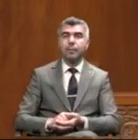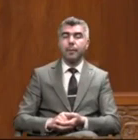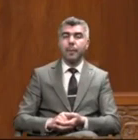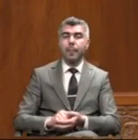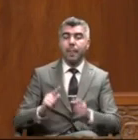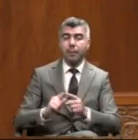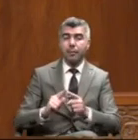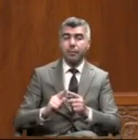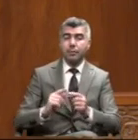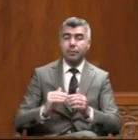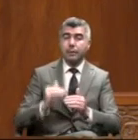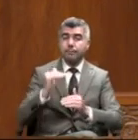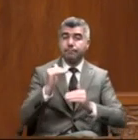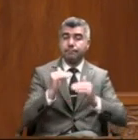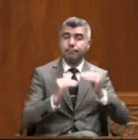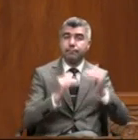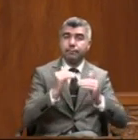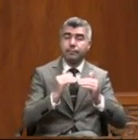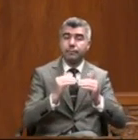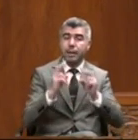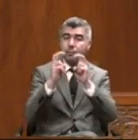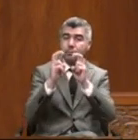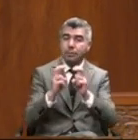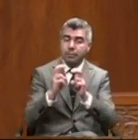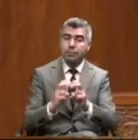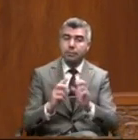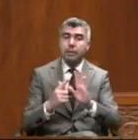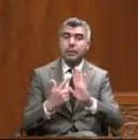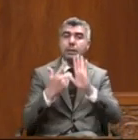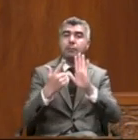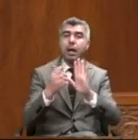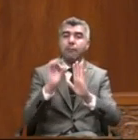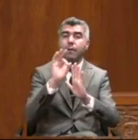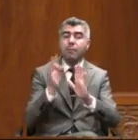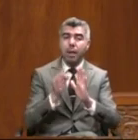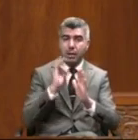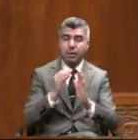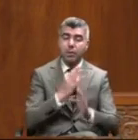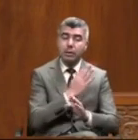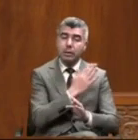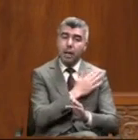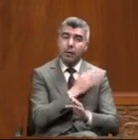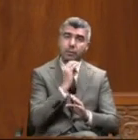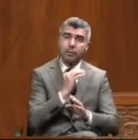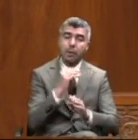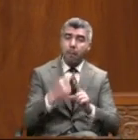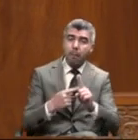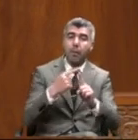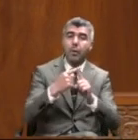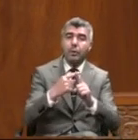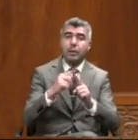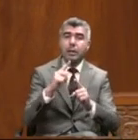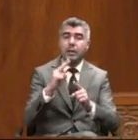تمزيازا بعجز تجاوز سبعه في المئه وبمديونيه تجاوزت